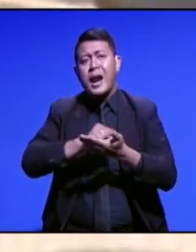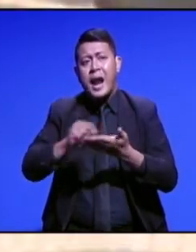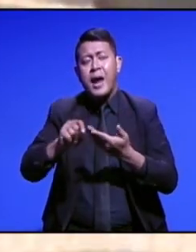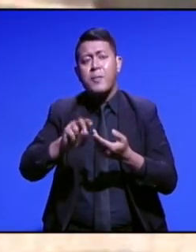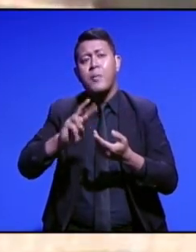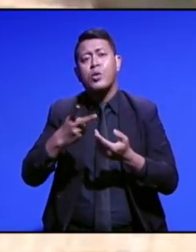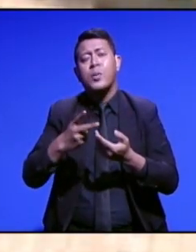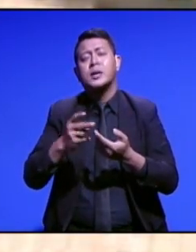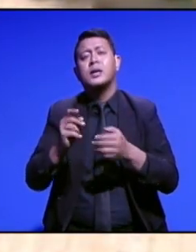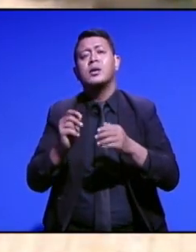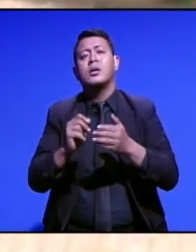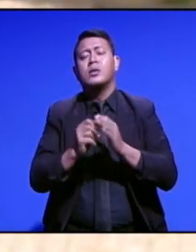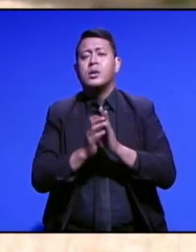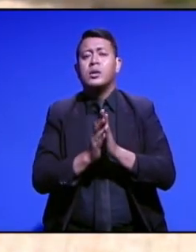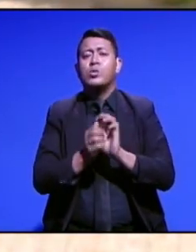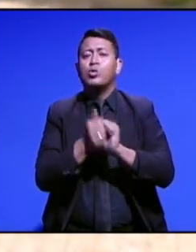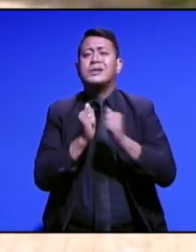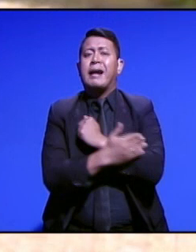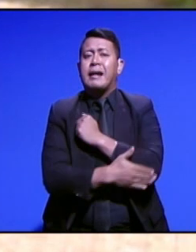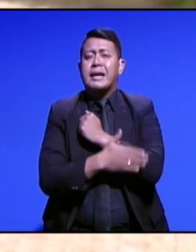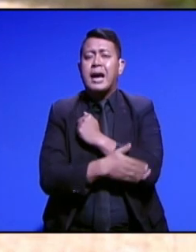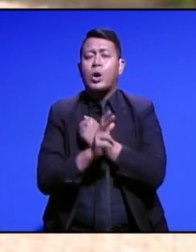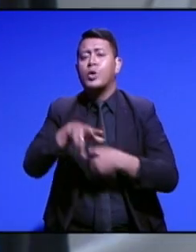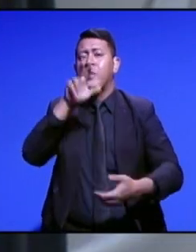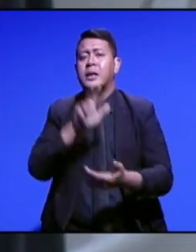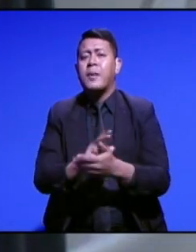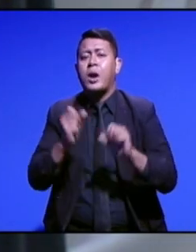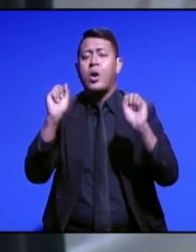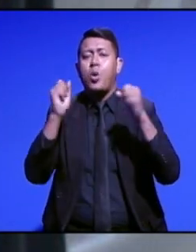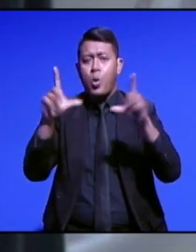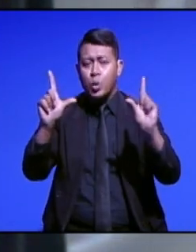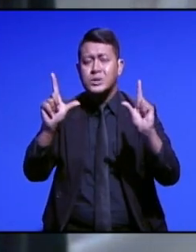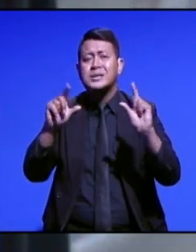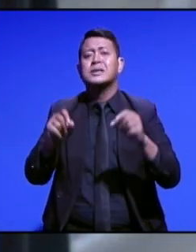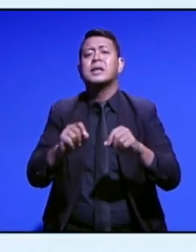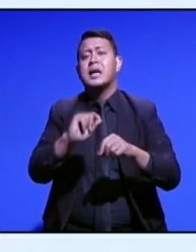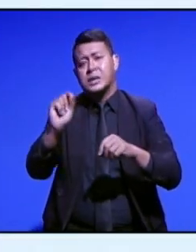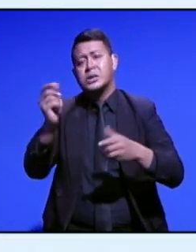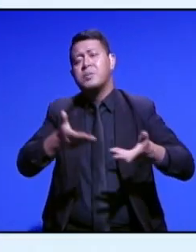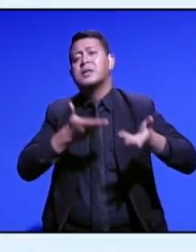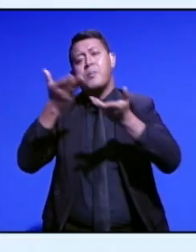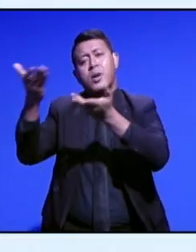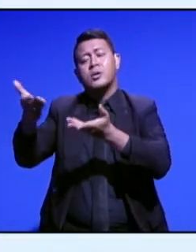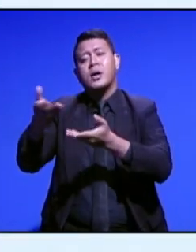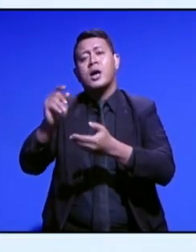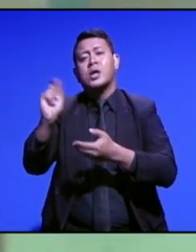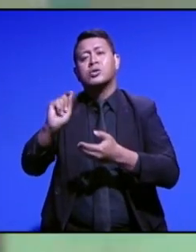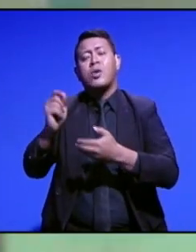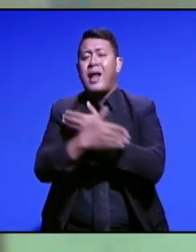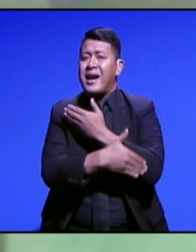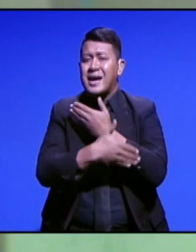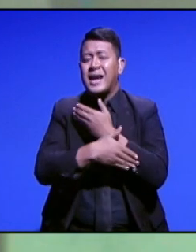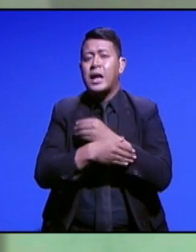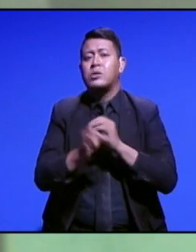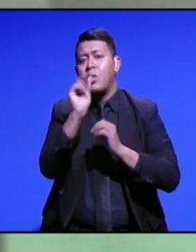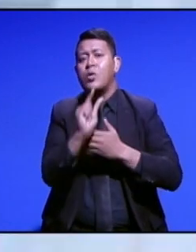menjadi ujian negara. Ujian ini diadakan untuk menentukan kelulusan sehingga siswa dapat melanjutkan pendidikan ke sekolah negeri atau perguruan tinggi